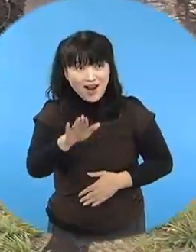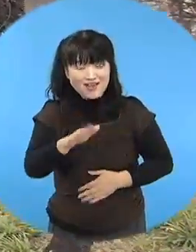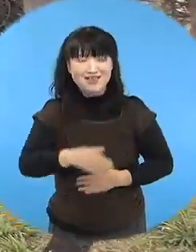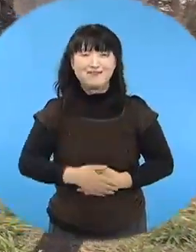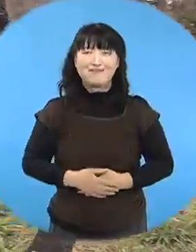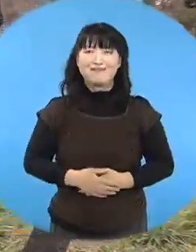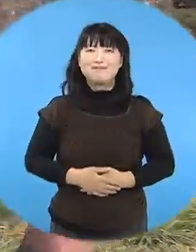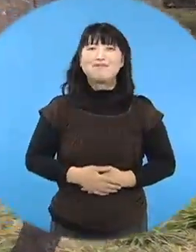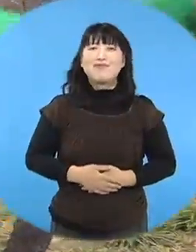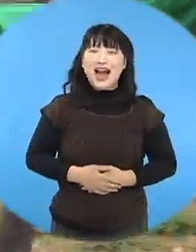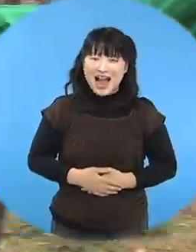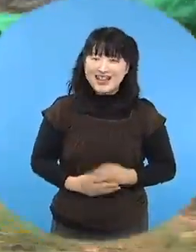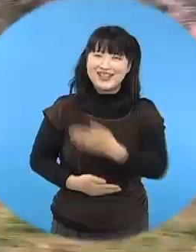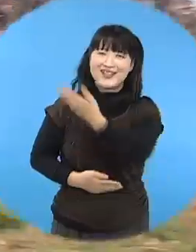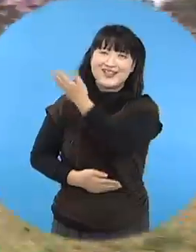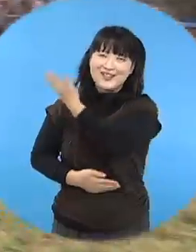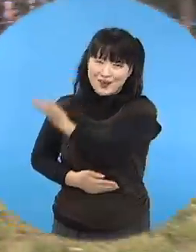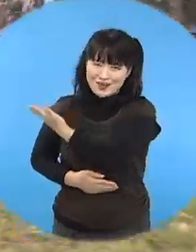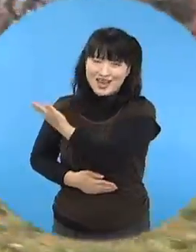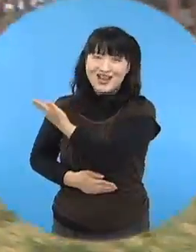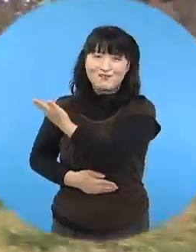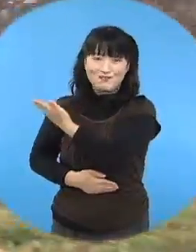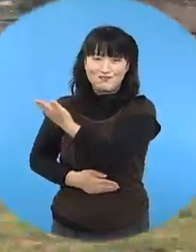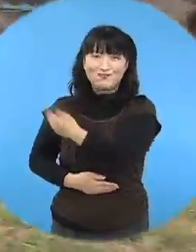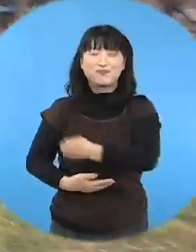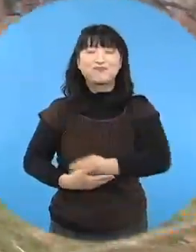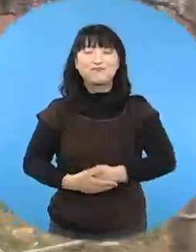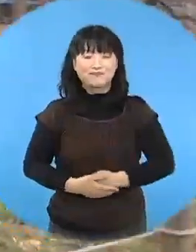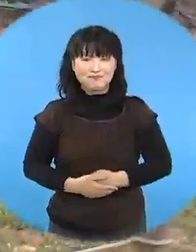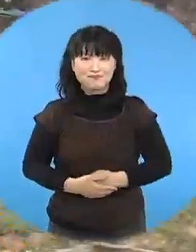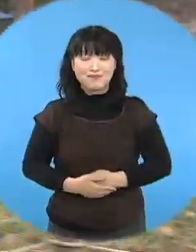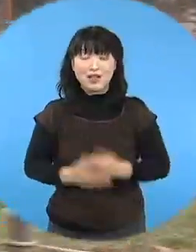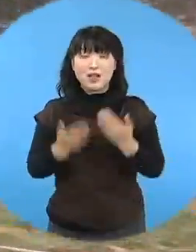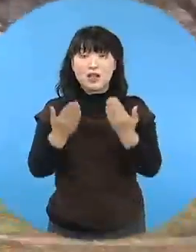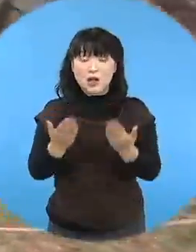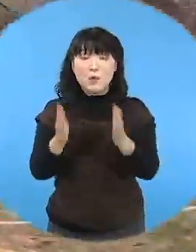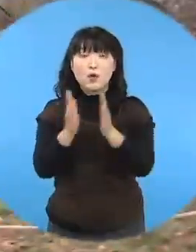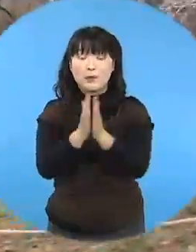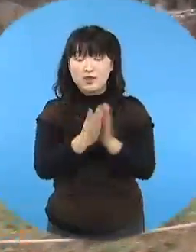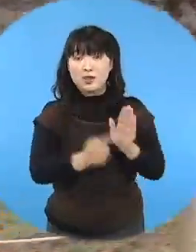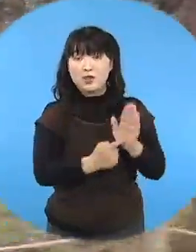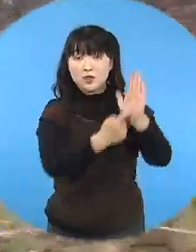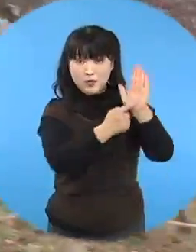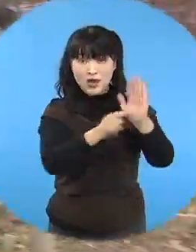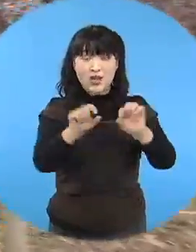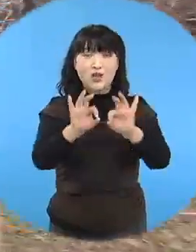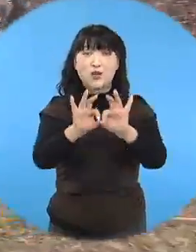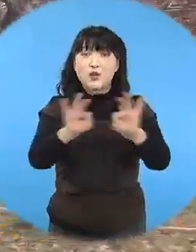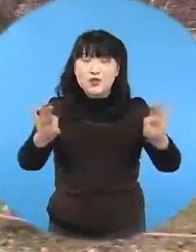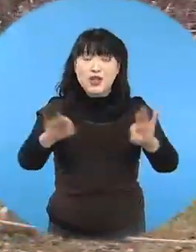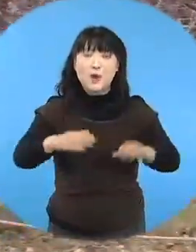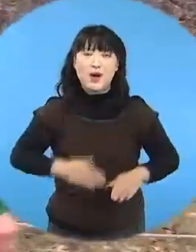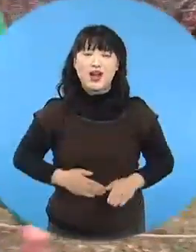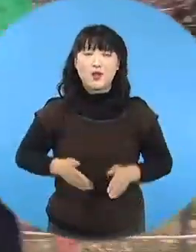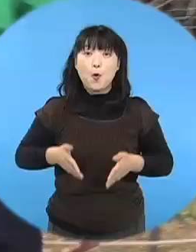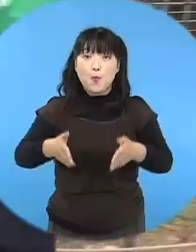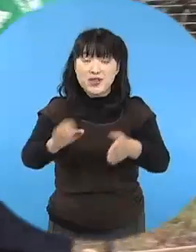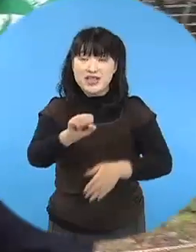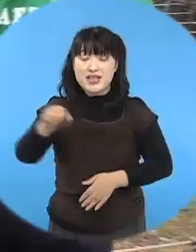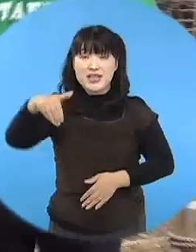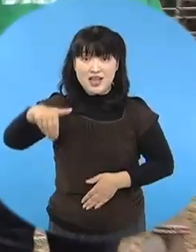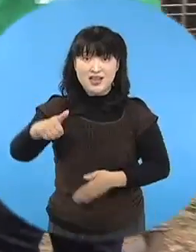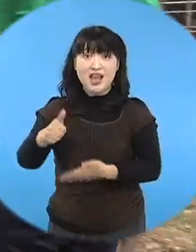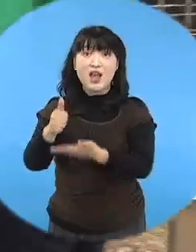そうですね。 はい、それがこちらです。 はい、 学問の神様としても知られる菅原道真が祀られている